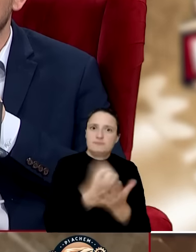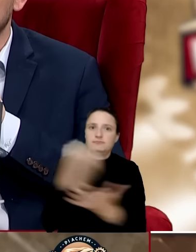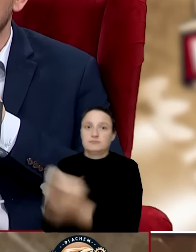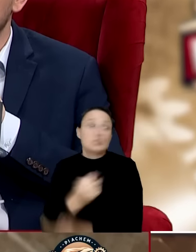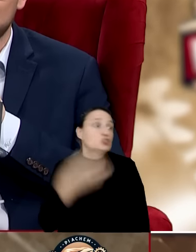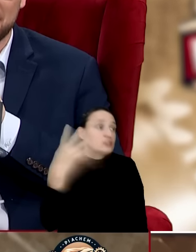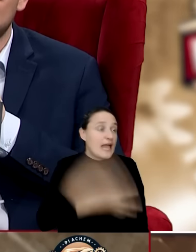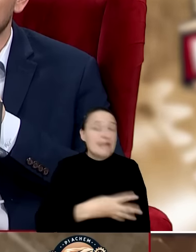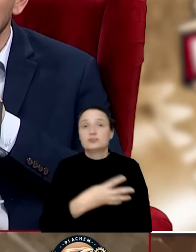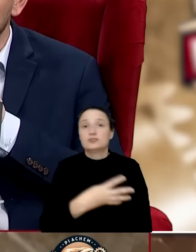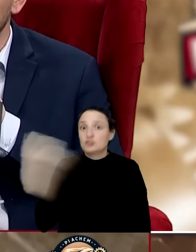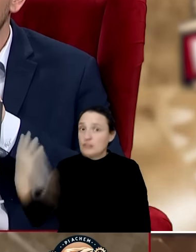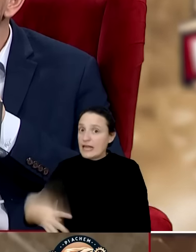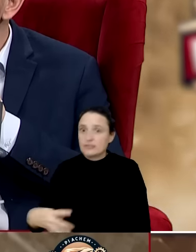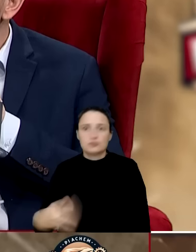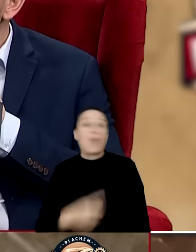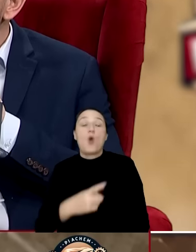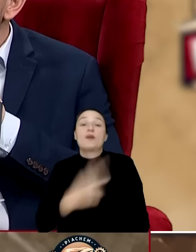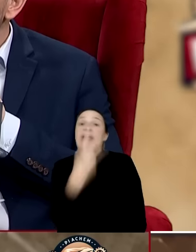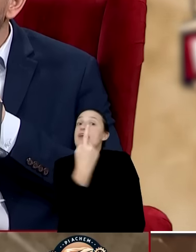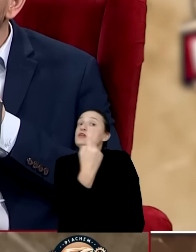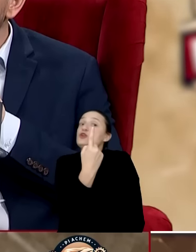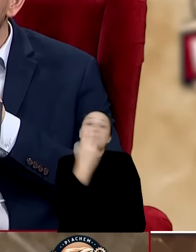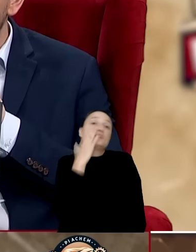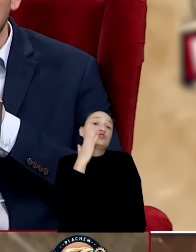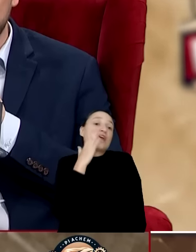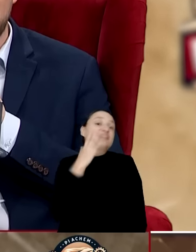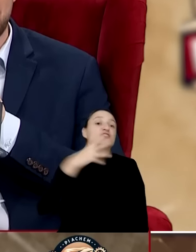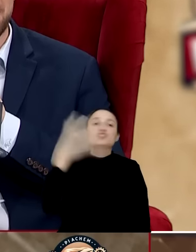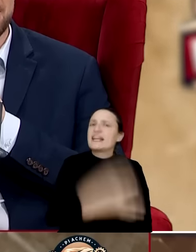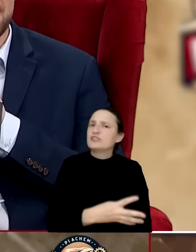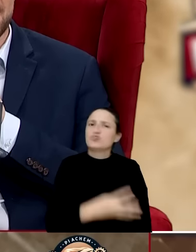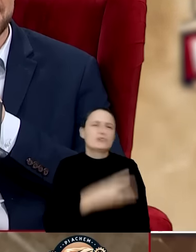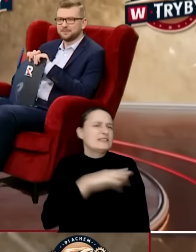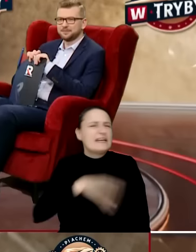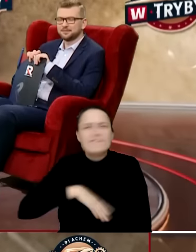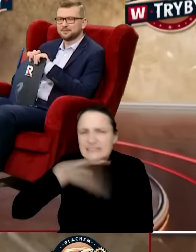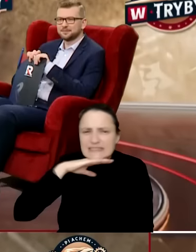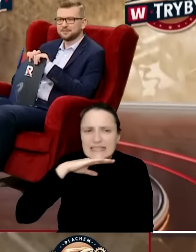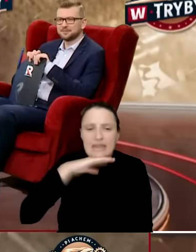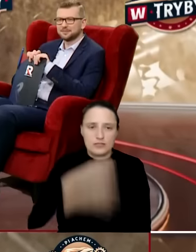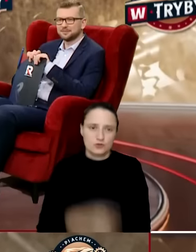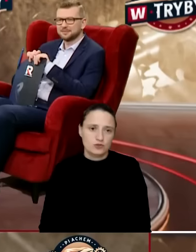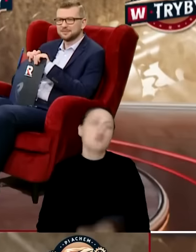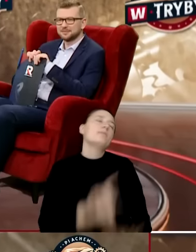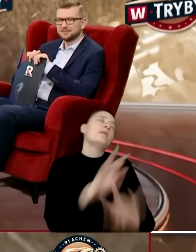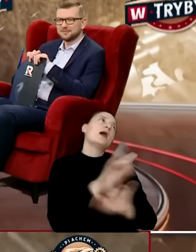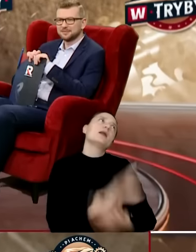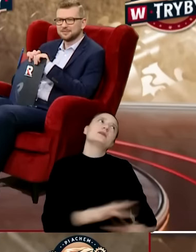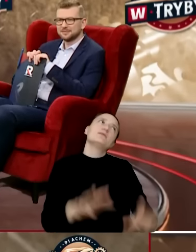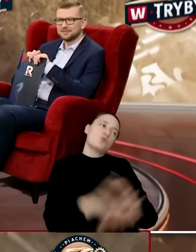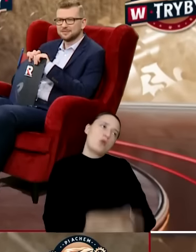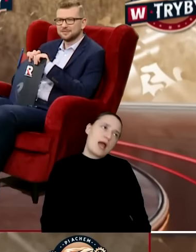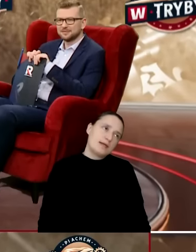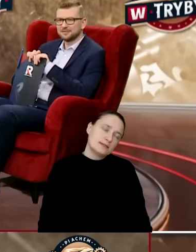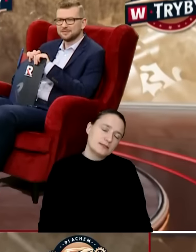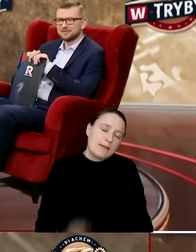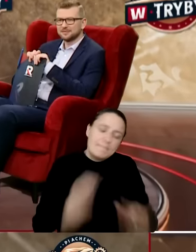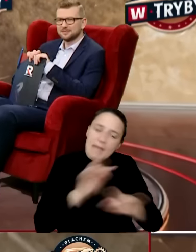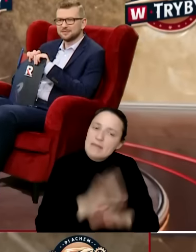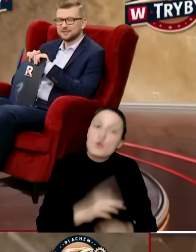4 tysiące wynajęli, to by się nie zmieścili. Ale widzisz, godność to jest właśnie ta manipulacja. Ja raz jeszcze powtarzam. To jest jedno